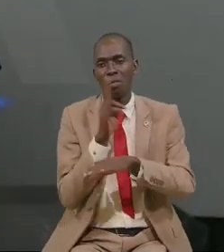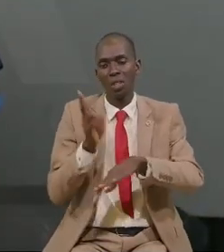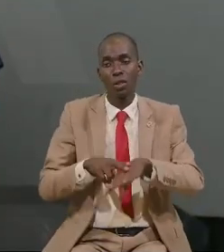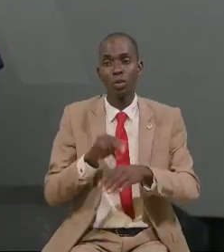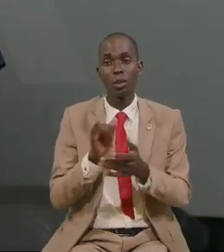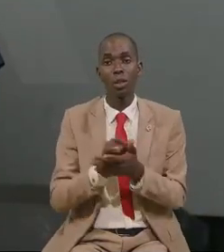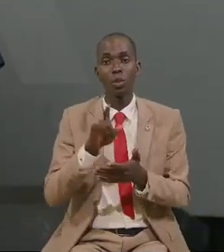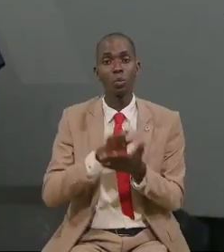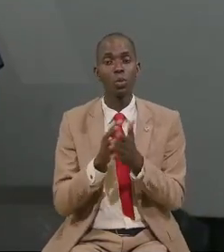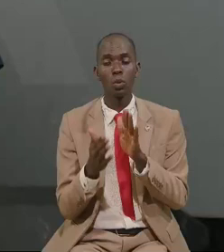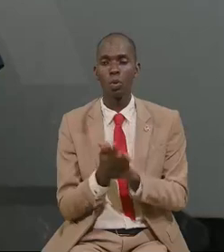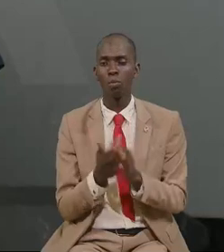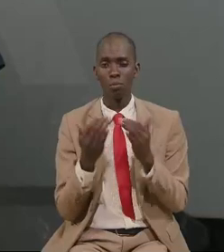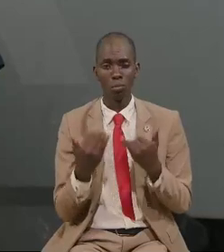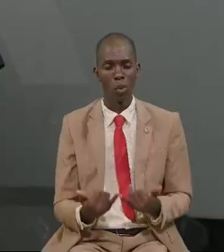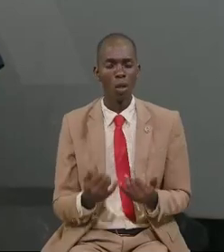sois sincère,